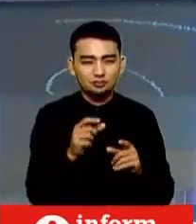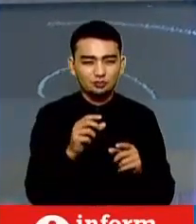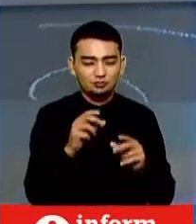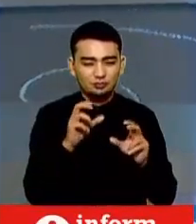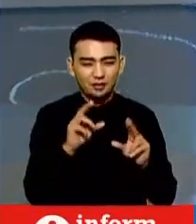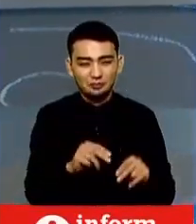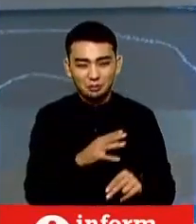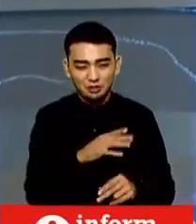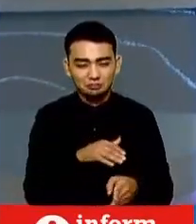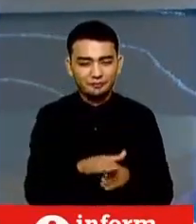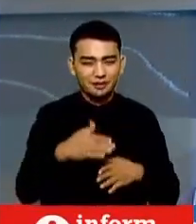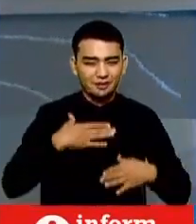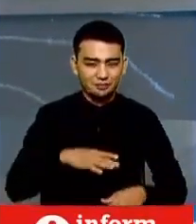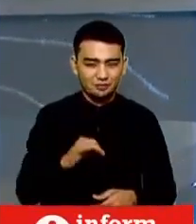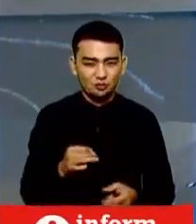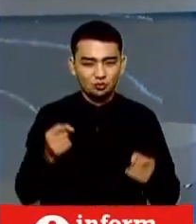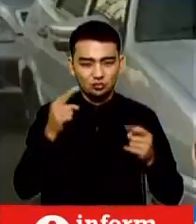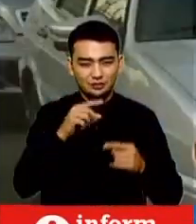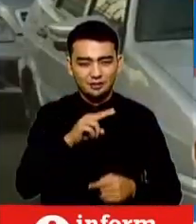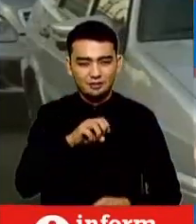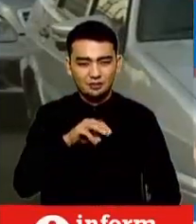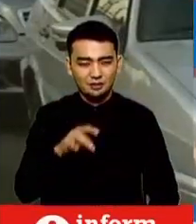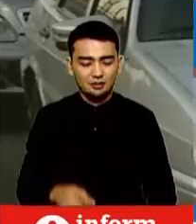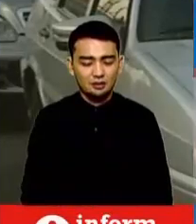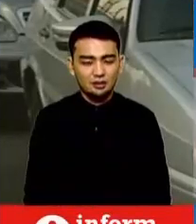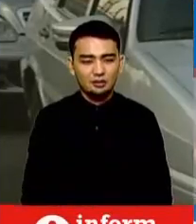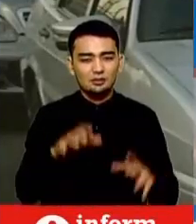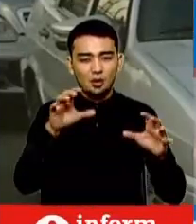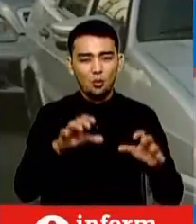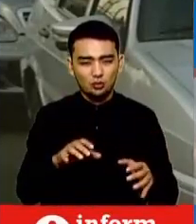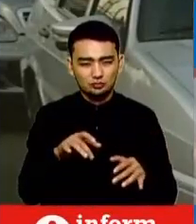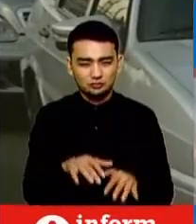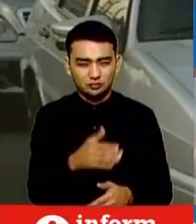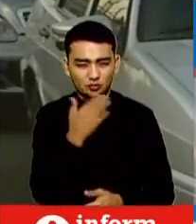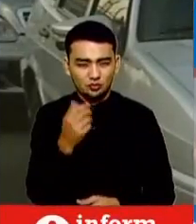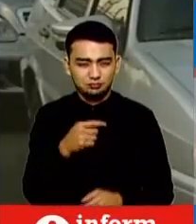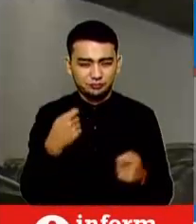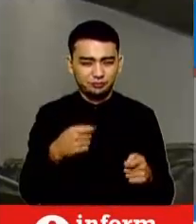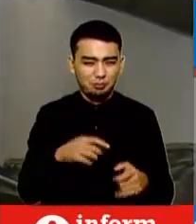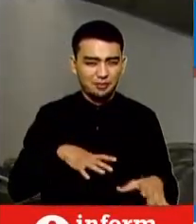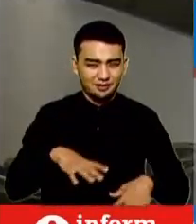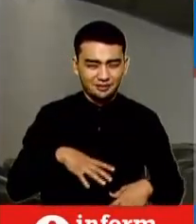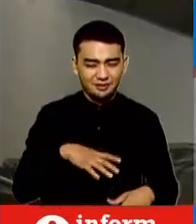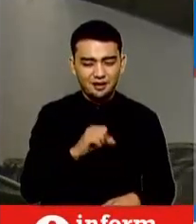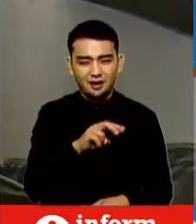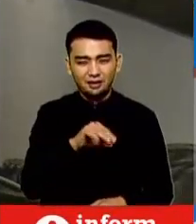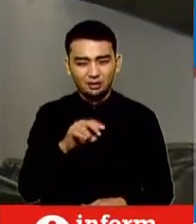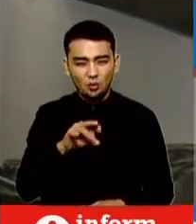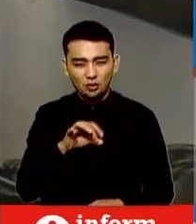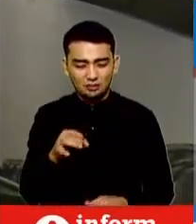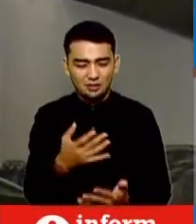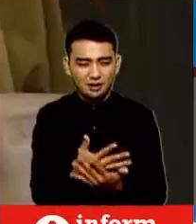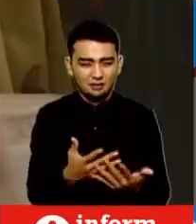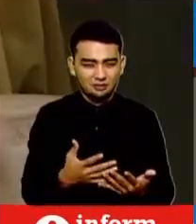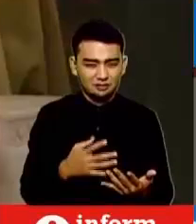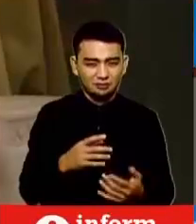разрешить проблему, знает Дамир Анитов. Незаконные действия экс-арендатора рынка повлекли за собой ряд неприятных ситуаций.